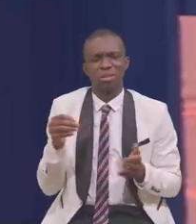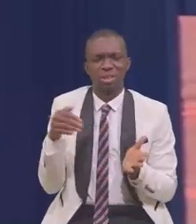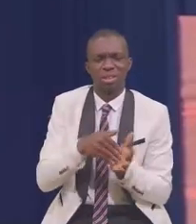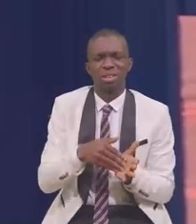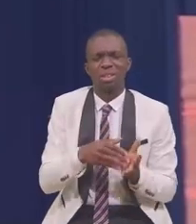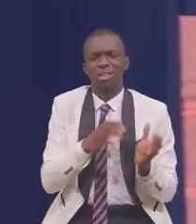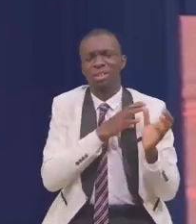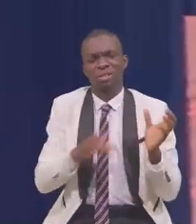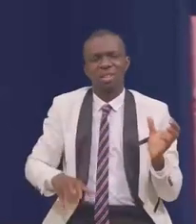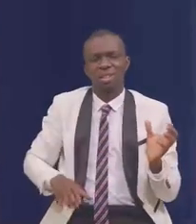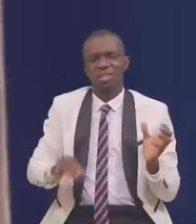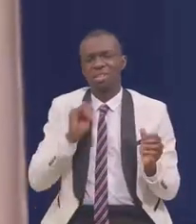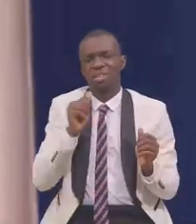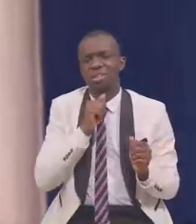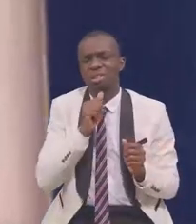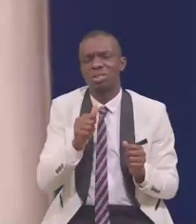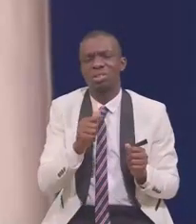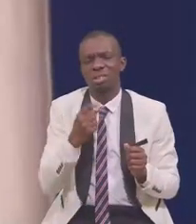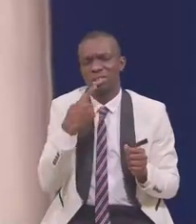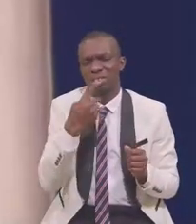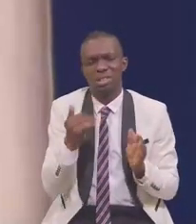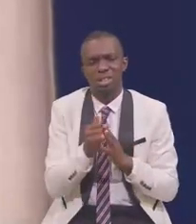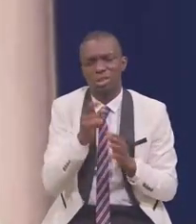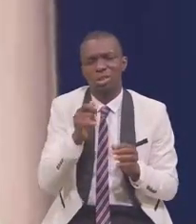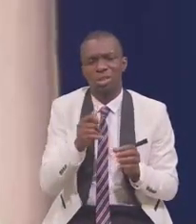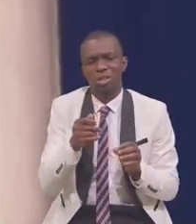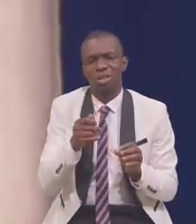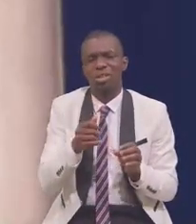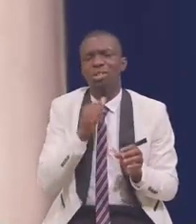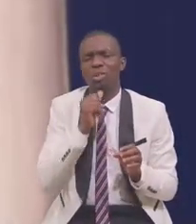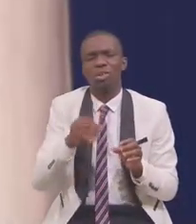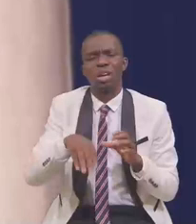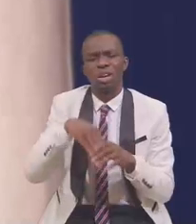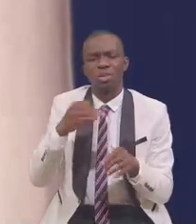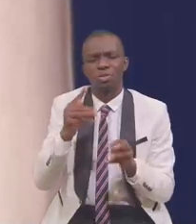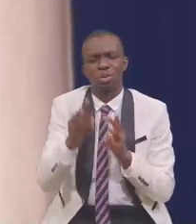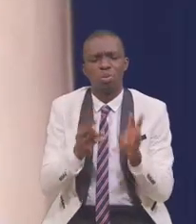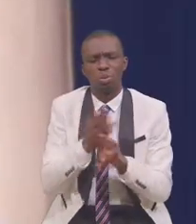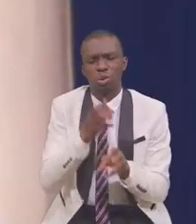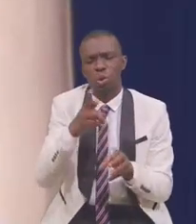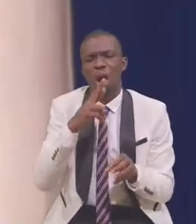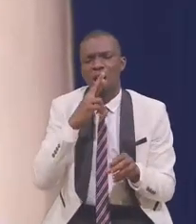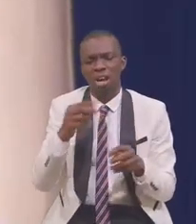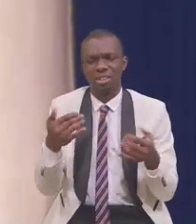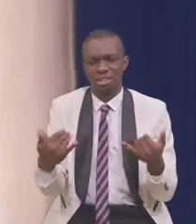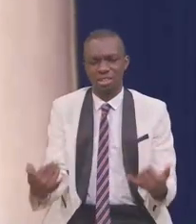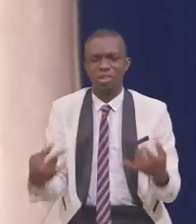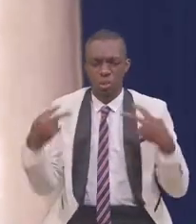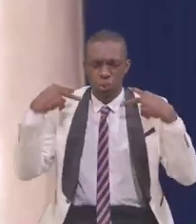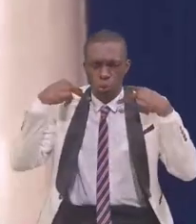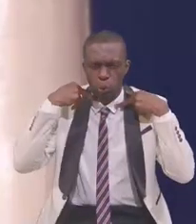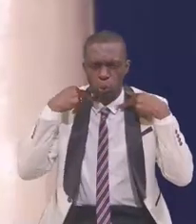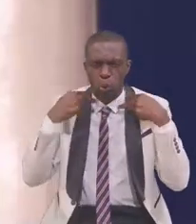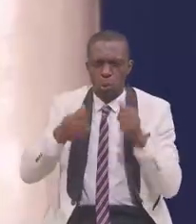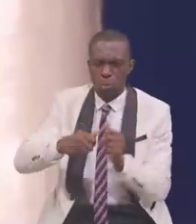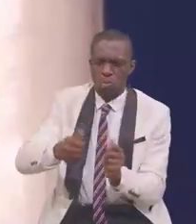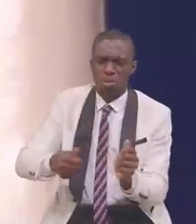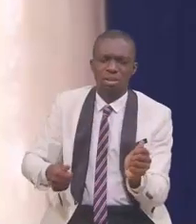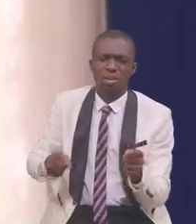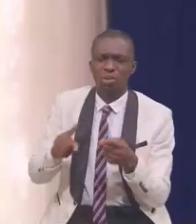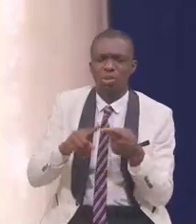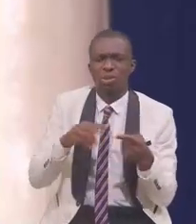donner son témoignage de lui qui n'est pas du monde. C'est-à-dire qu'il s'y engage de nouveau. Ils sont vaincus. Leur